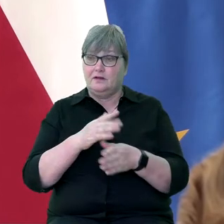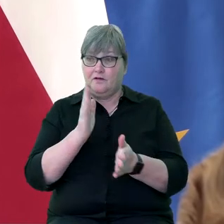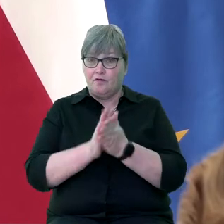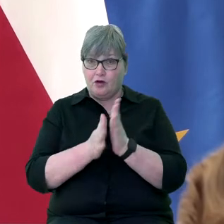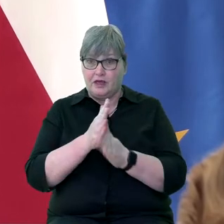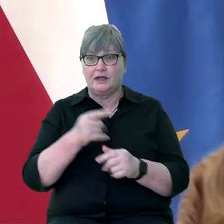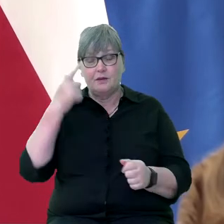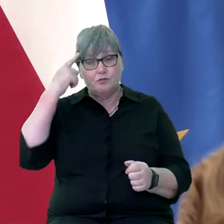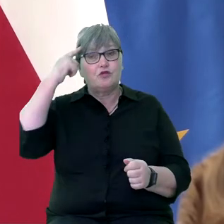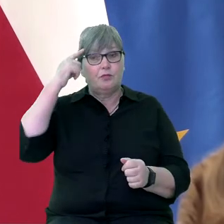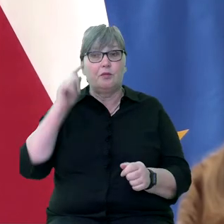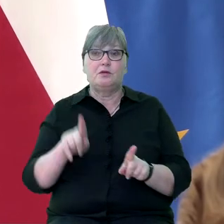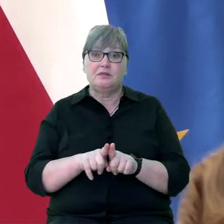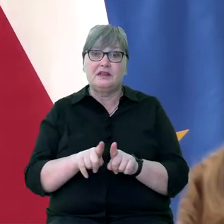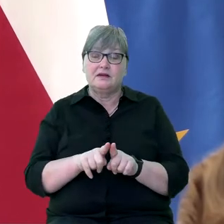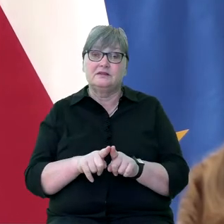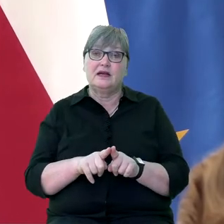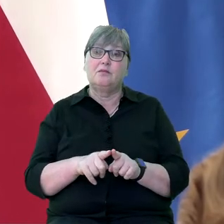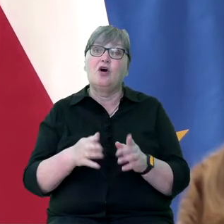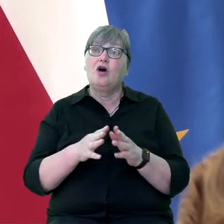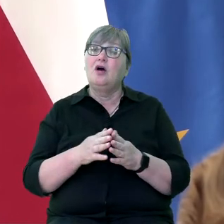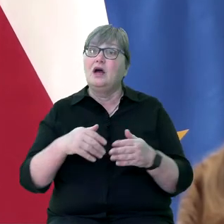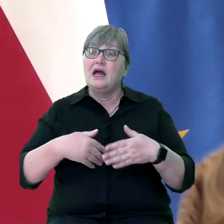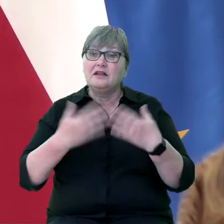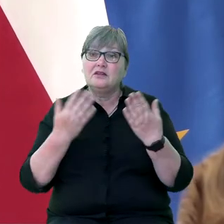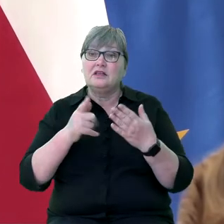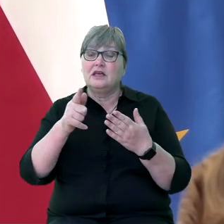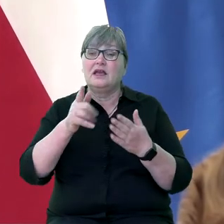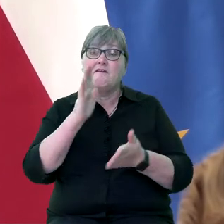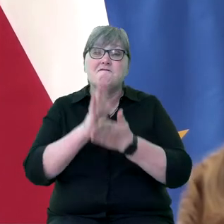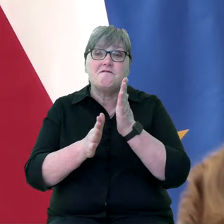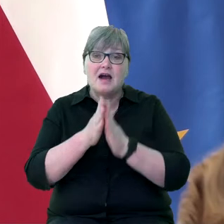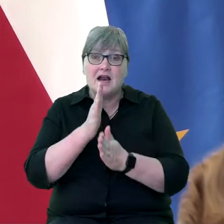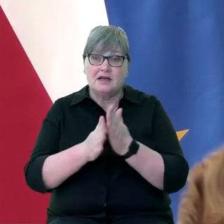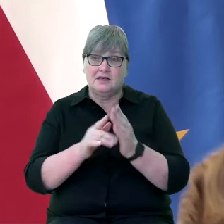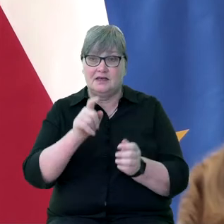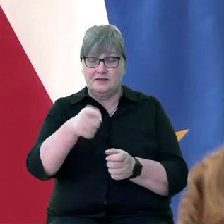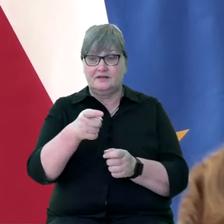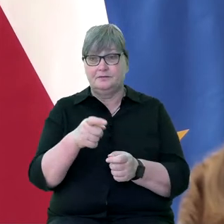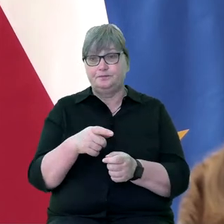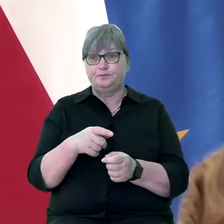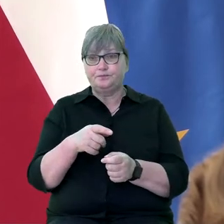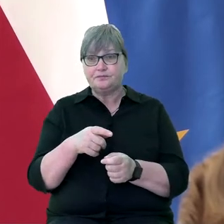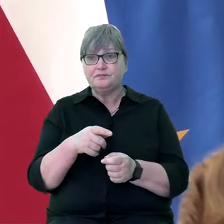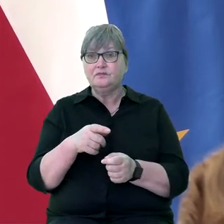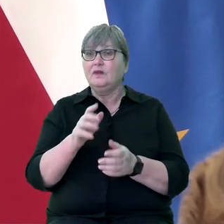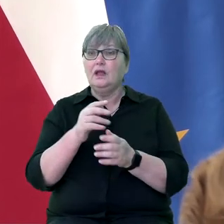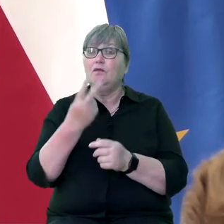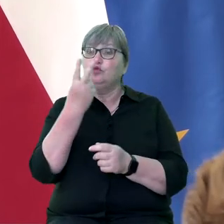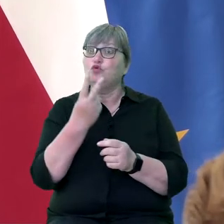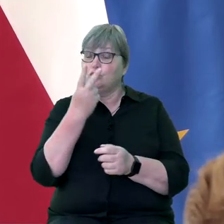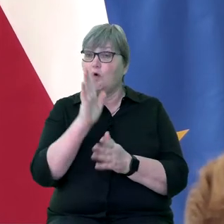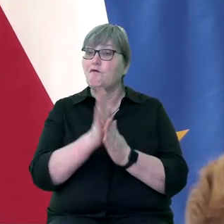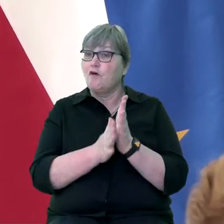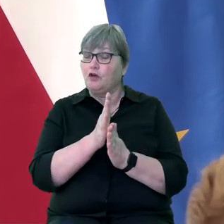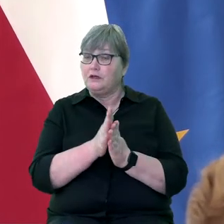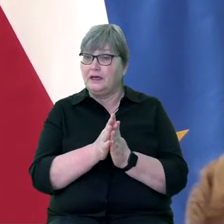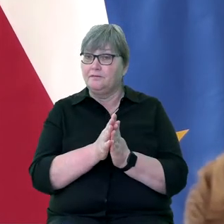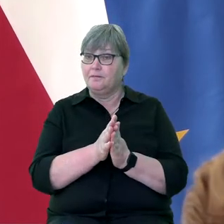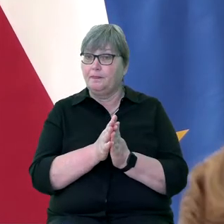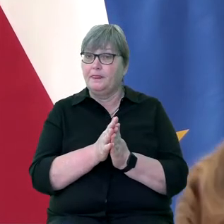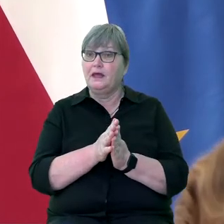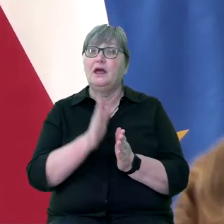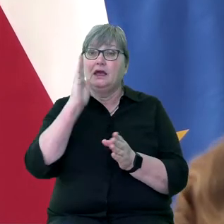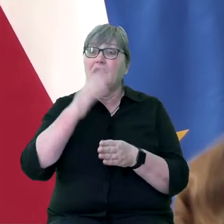dni bohaterskiej walki ze zdradzieckim najazdem we wrześniu 1939 roku